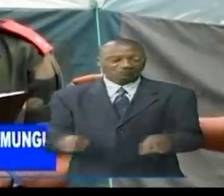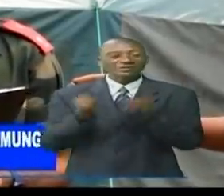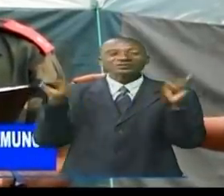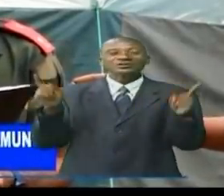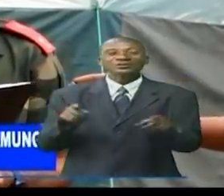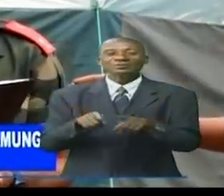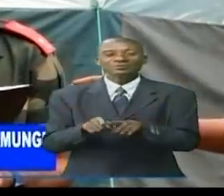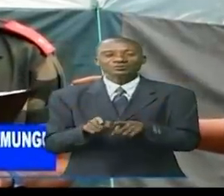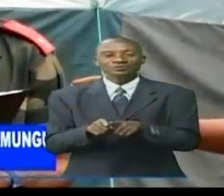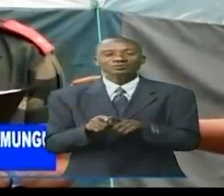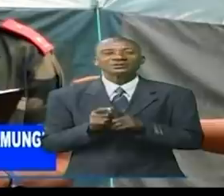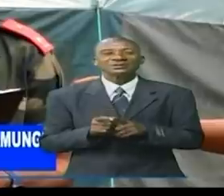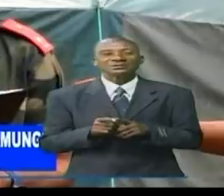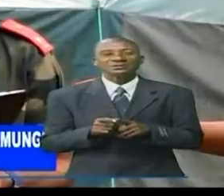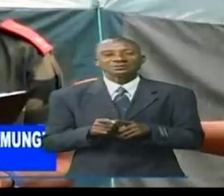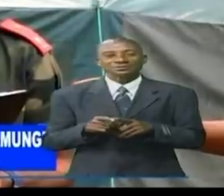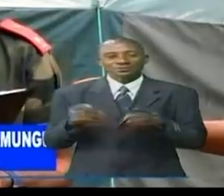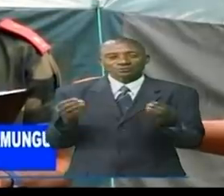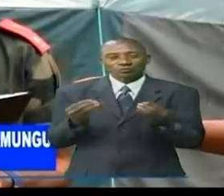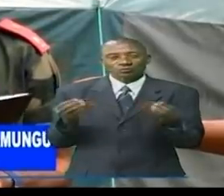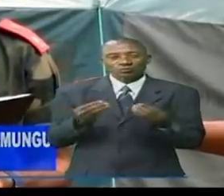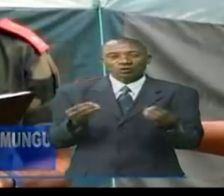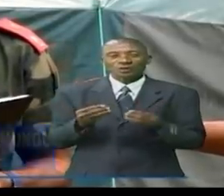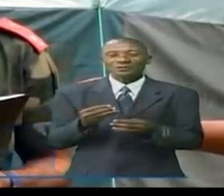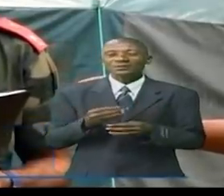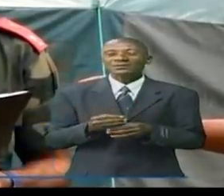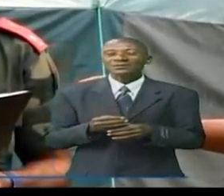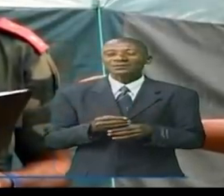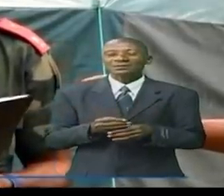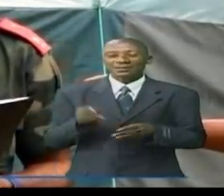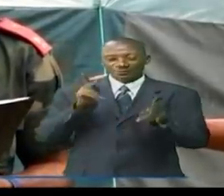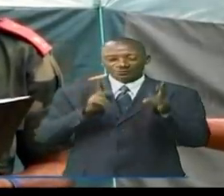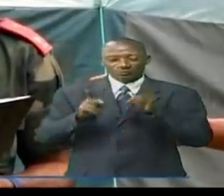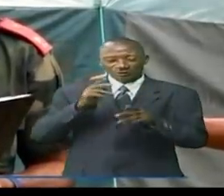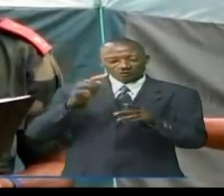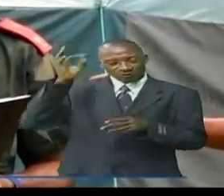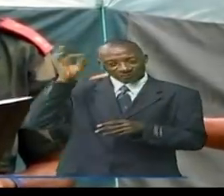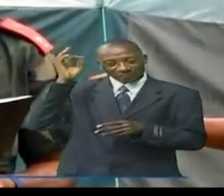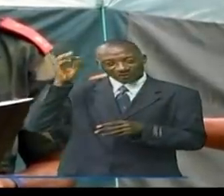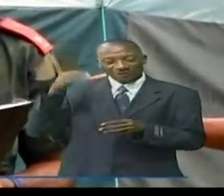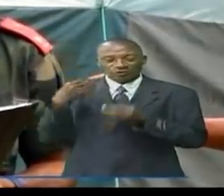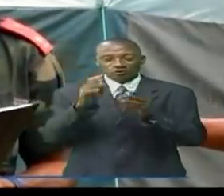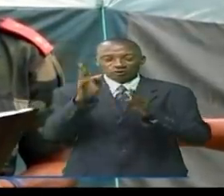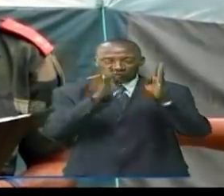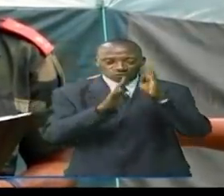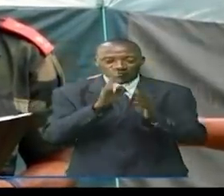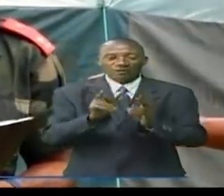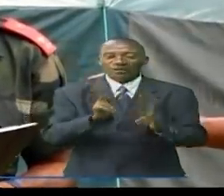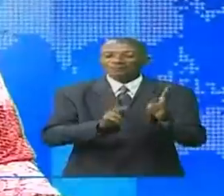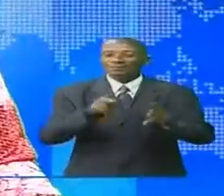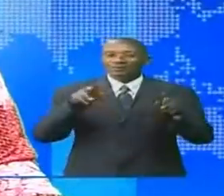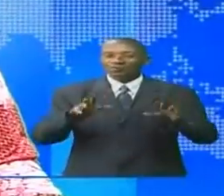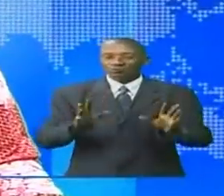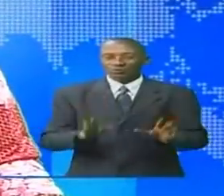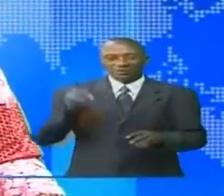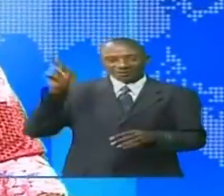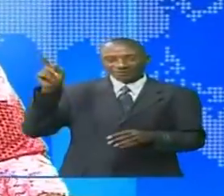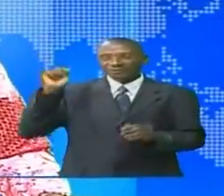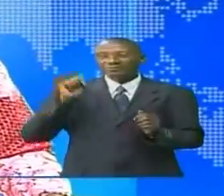l'objectif est d'endeuiller la paisible population et de la plonger dans la misère la plus noire.